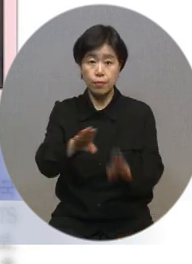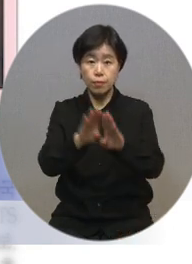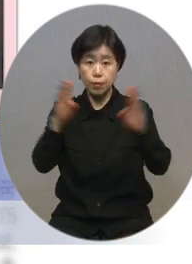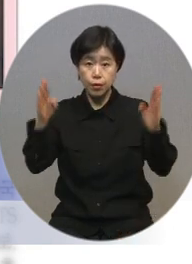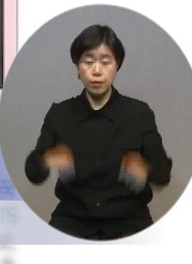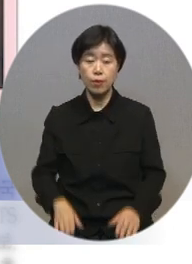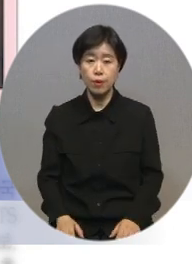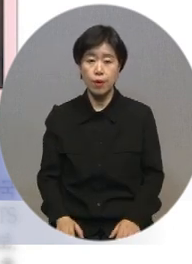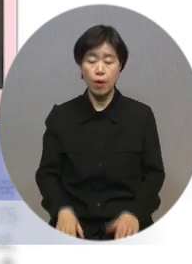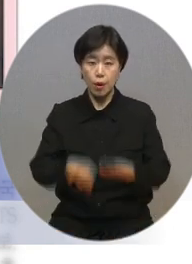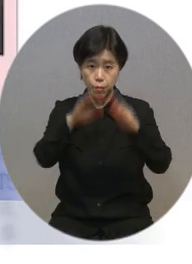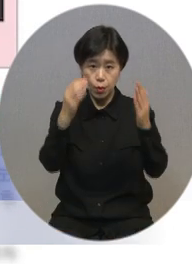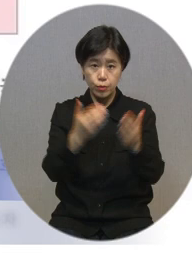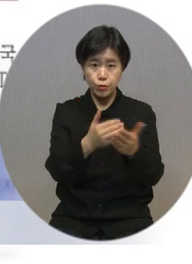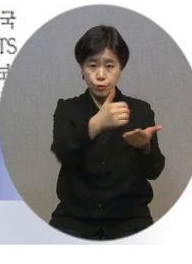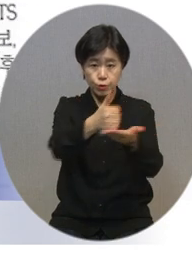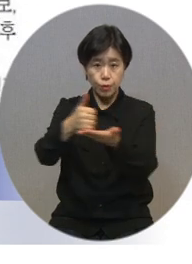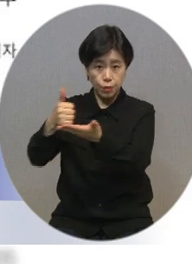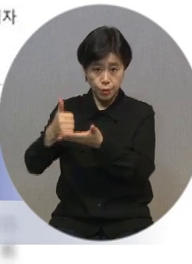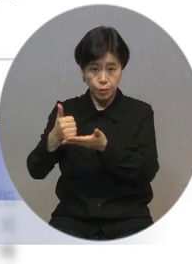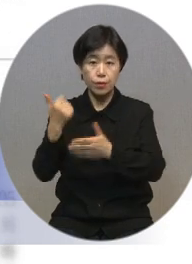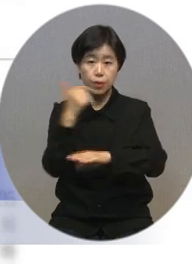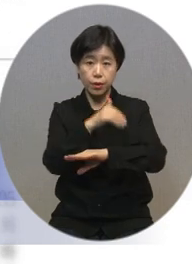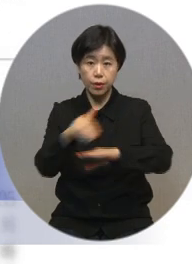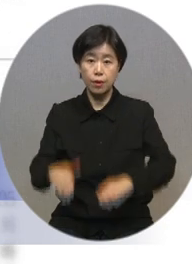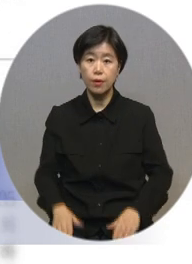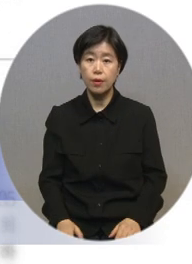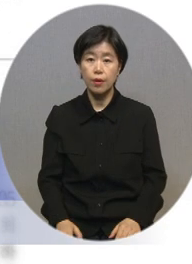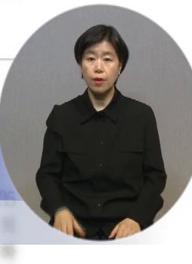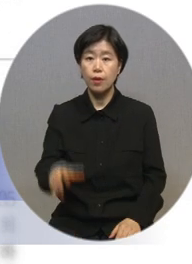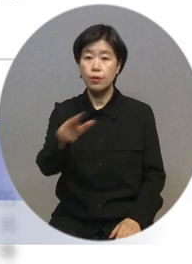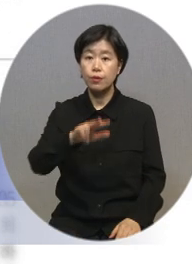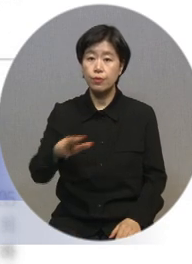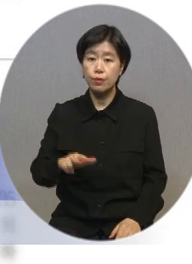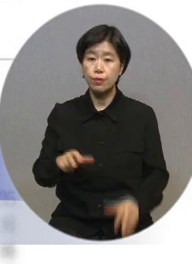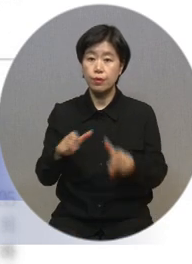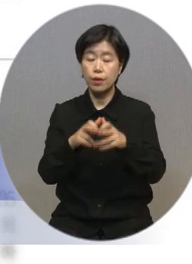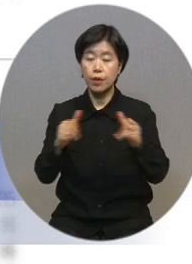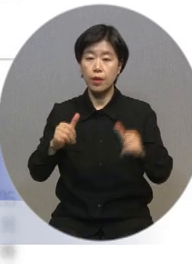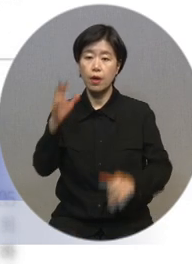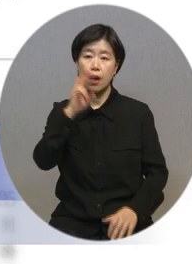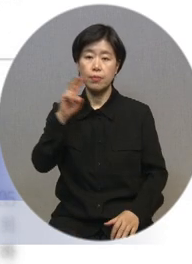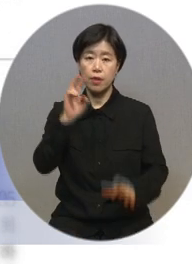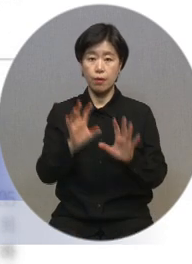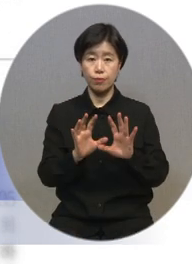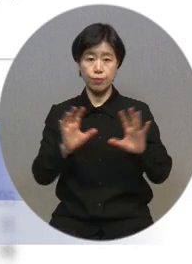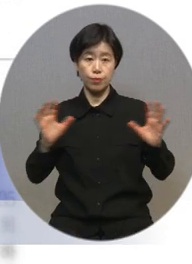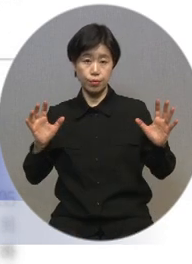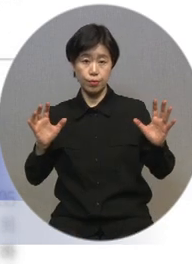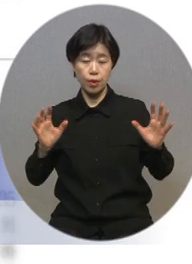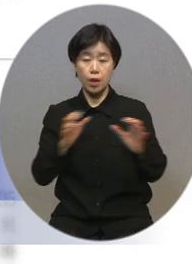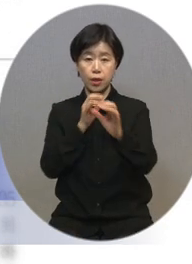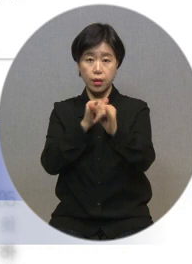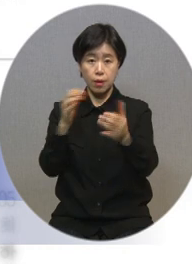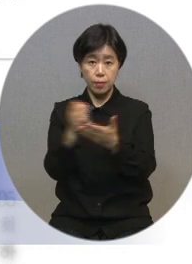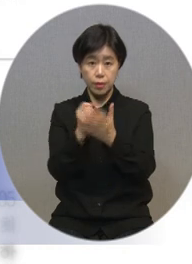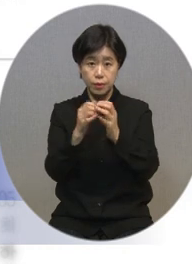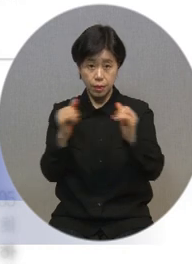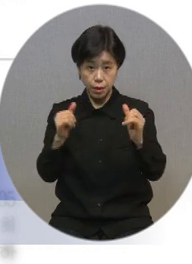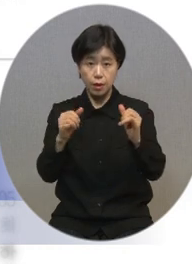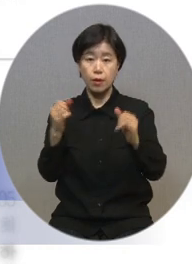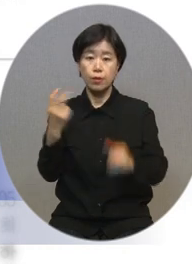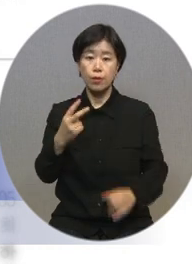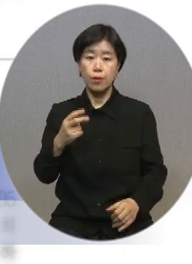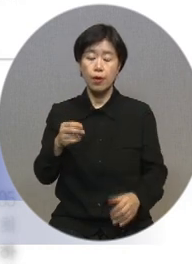전석 초대로 진행됩니다 공연은 전국 장애인 합창대회 역대수상 장애인 합창단과 전문